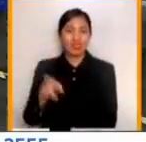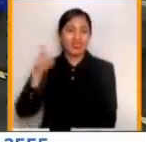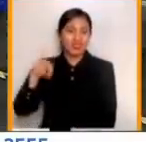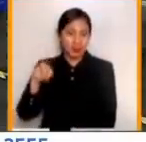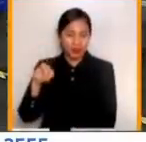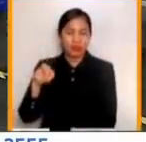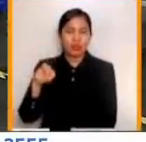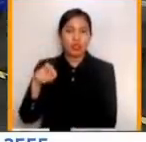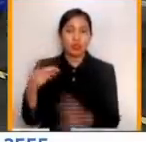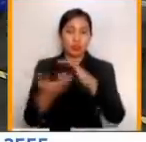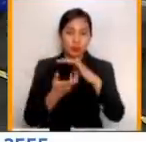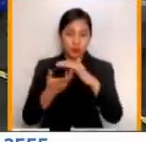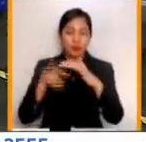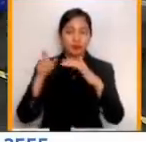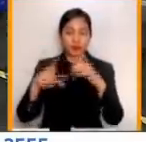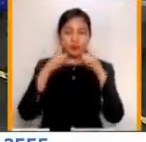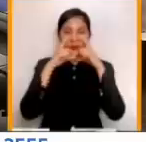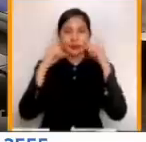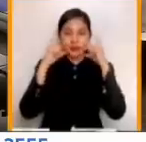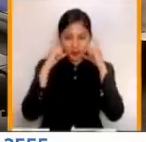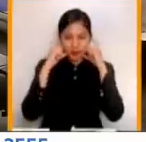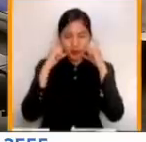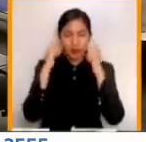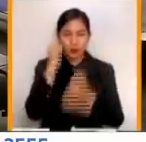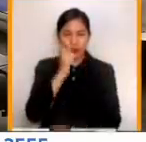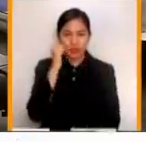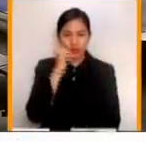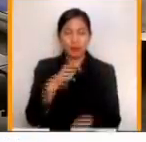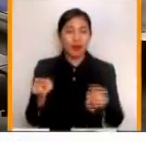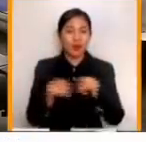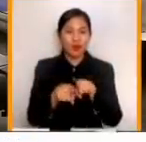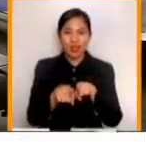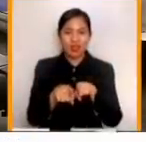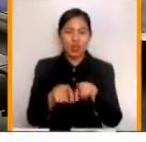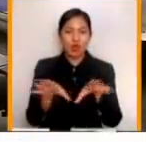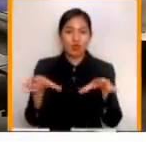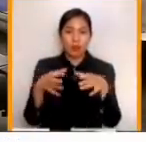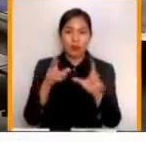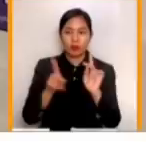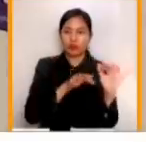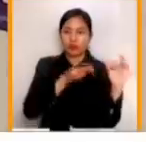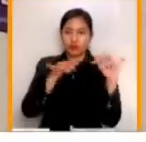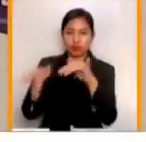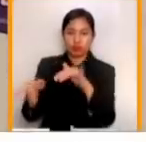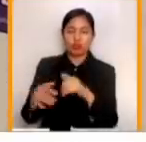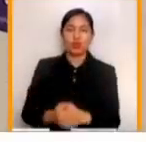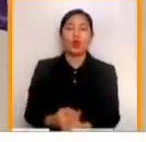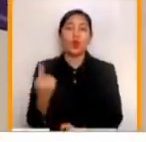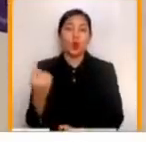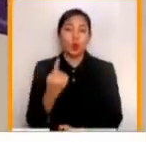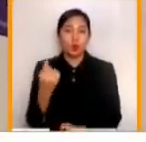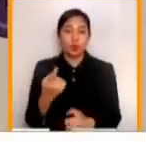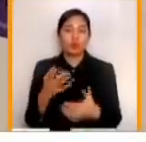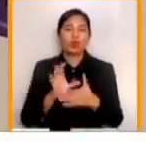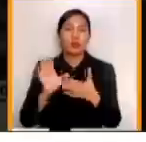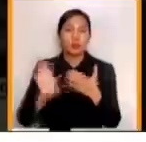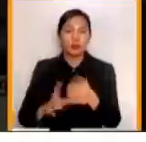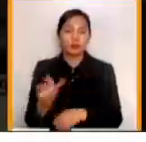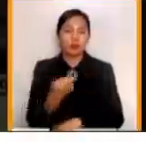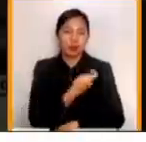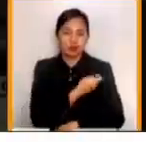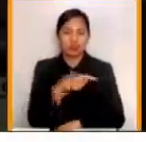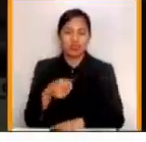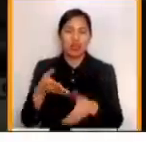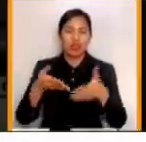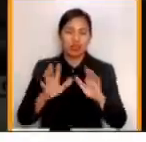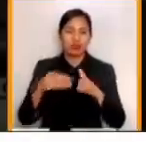gym. Bawal ang group activities. Mga fully vaccinated lang ang papayagan sa mga gym at fitness studio. Madaragdagan pa ng 10% ang